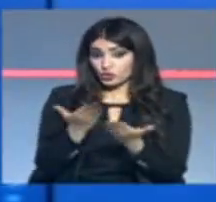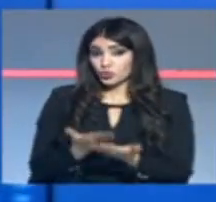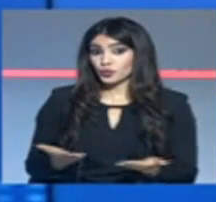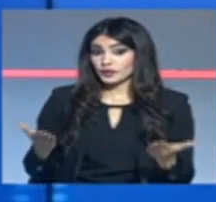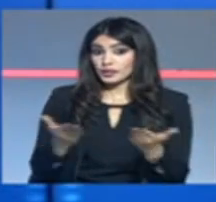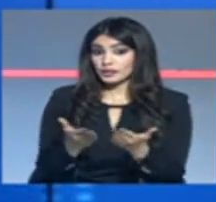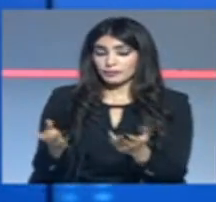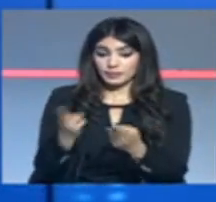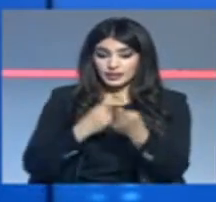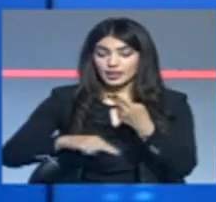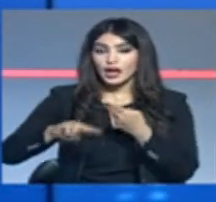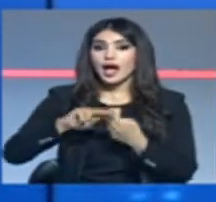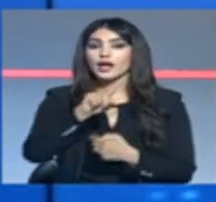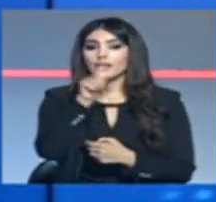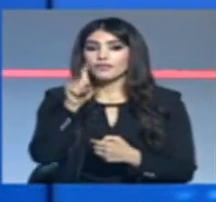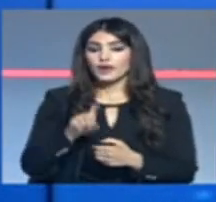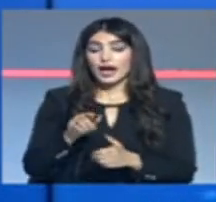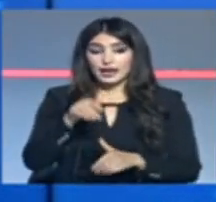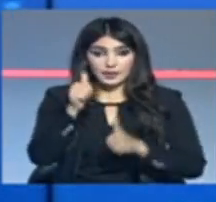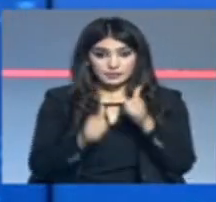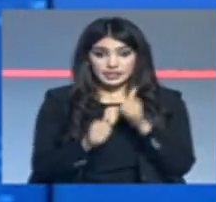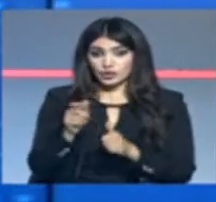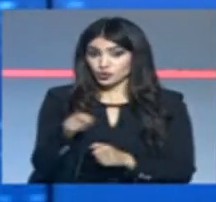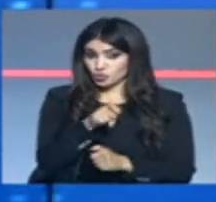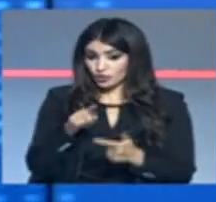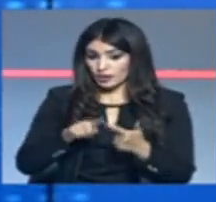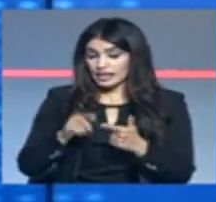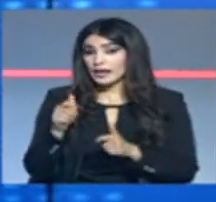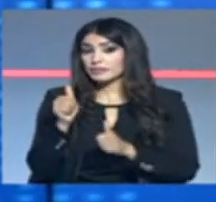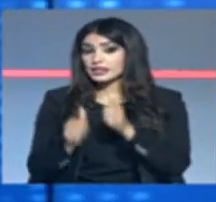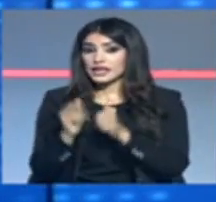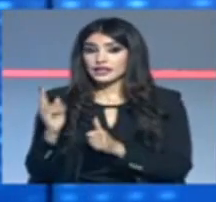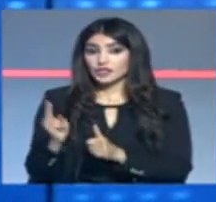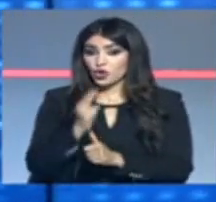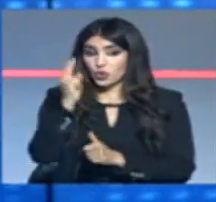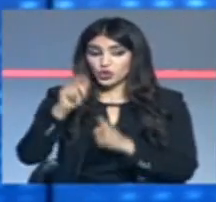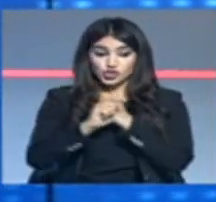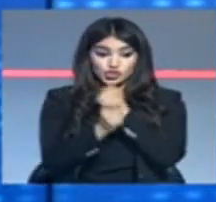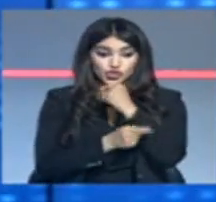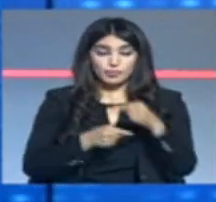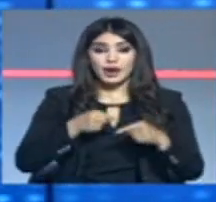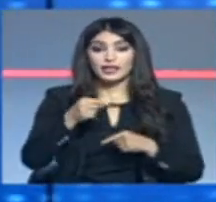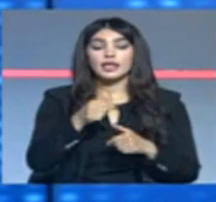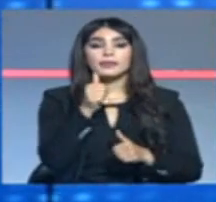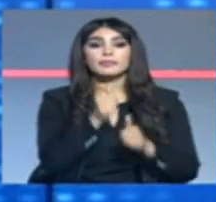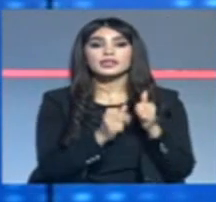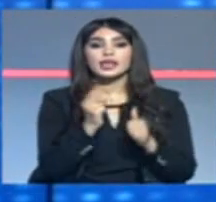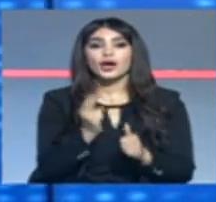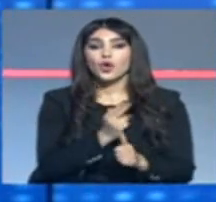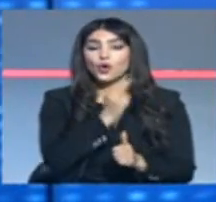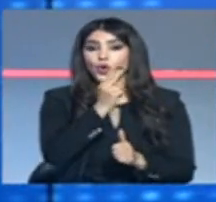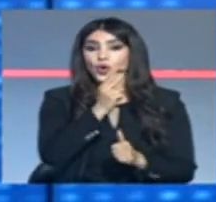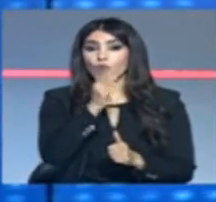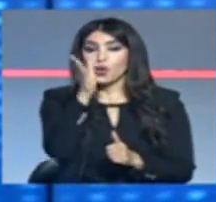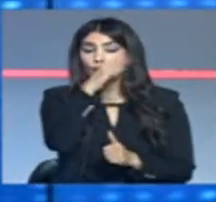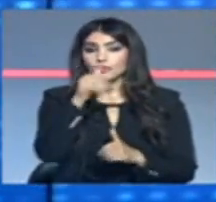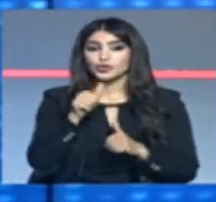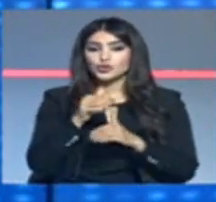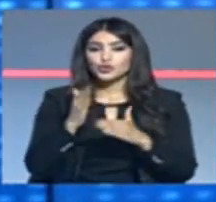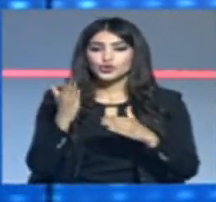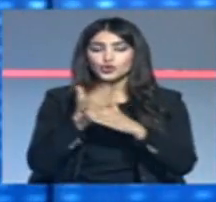احنا هنا حاجتين، عن الامتحانات العادية وعن الامتحانات الوطنية. نعرفوا نعم. الجمعة هذه عن الامتحان الوطني لدخول لمدارس